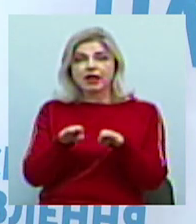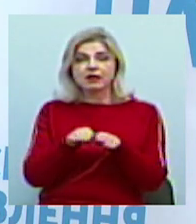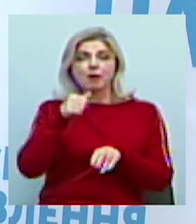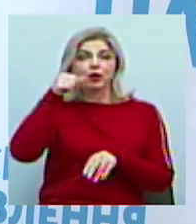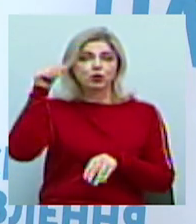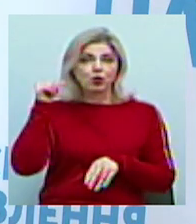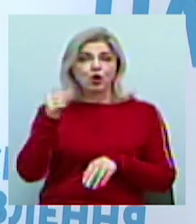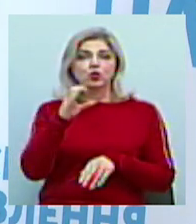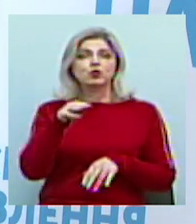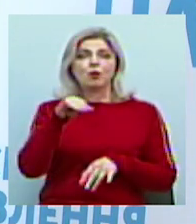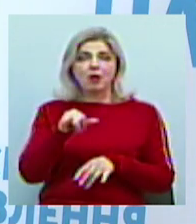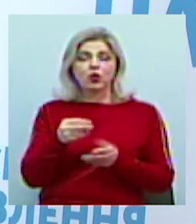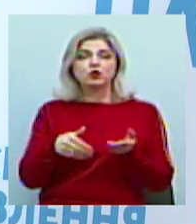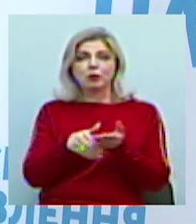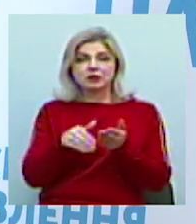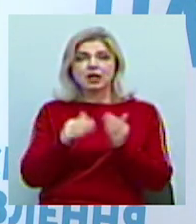субсидій зменшилась на